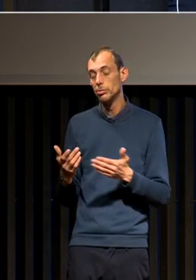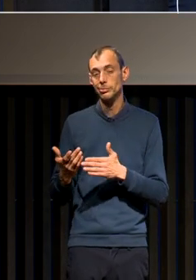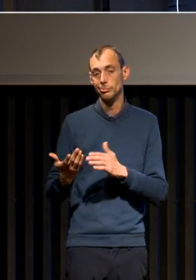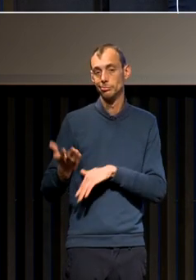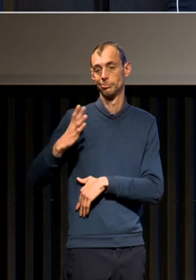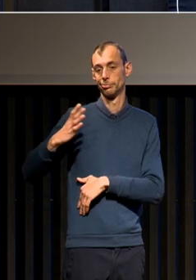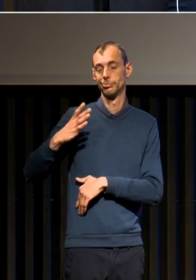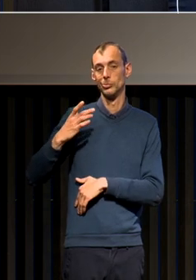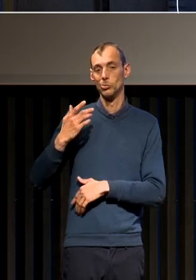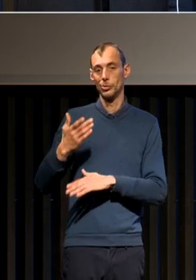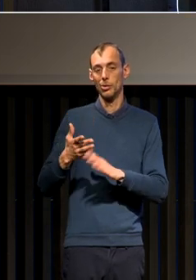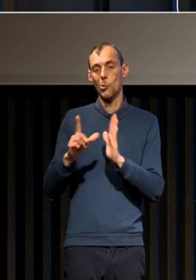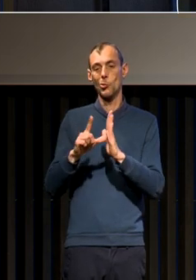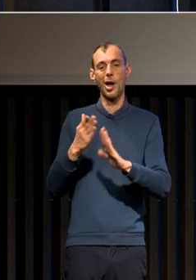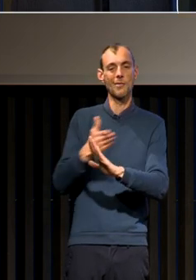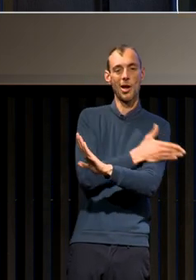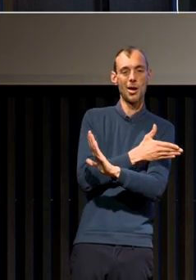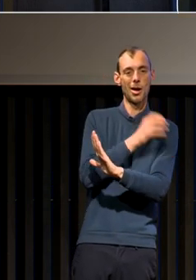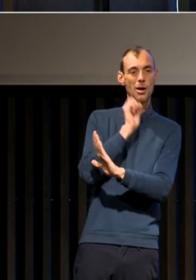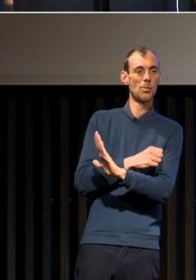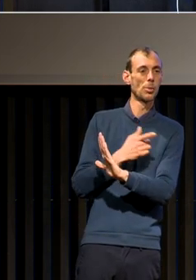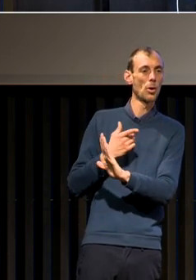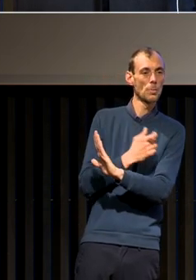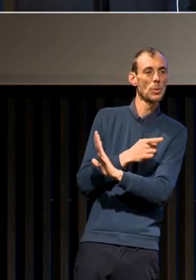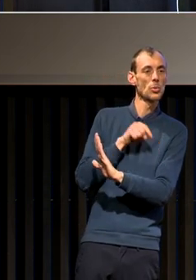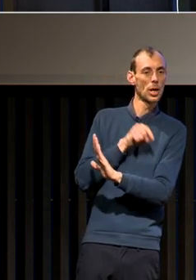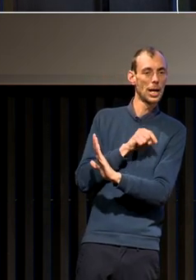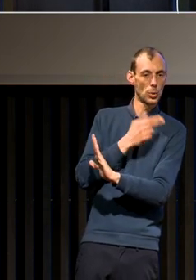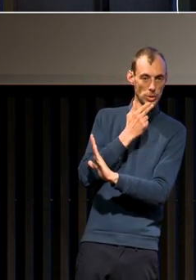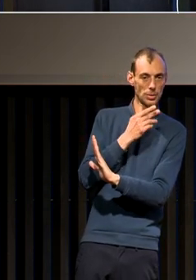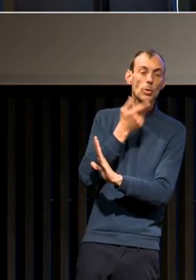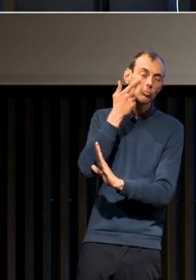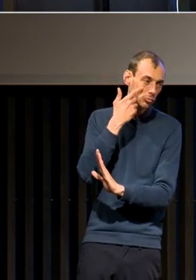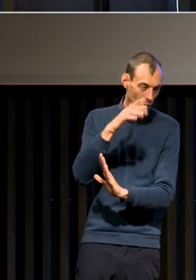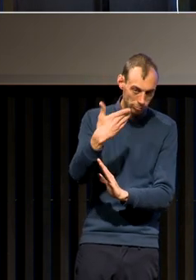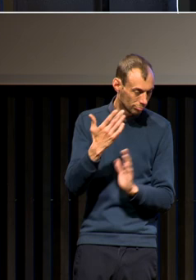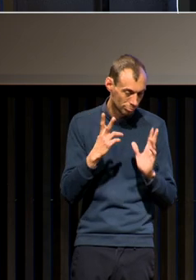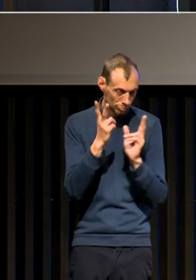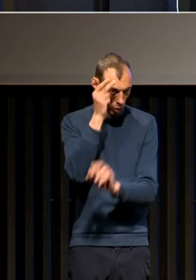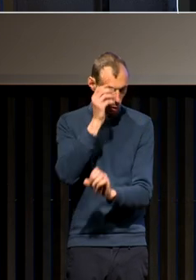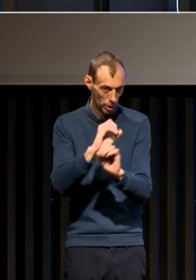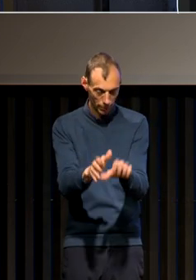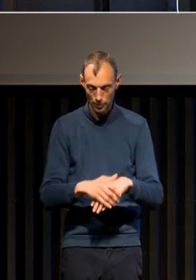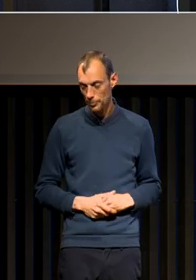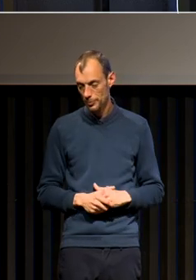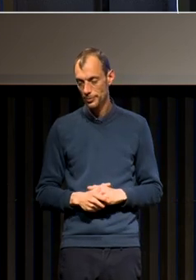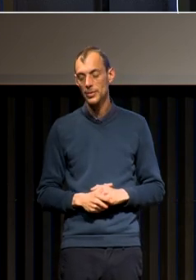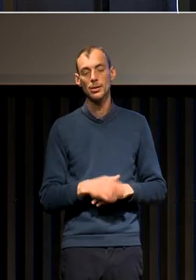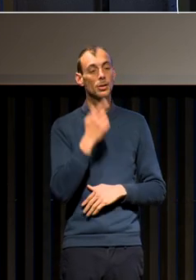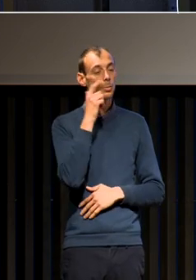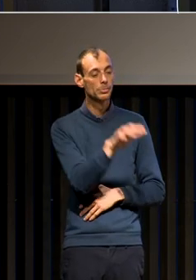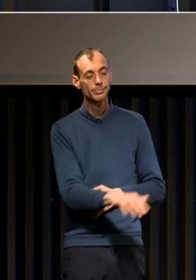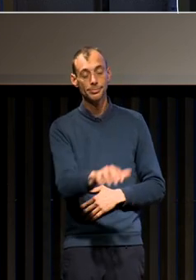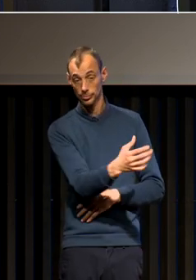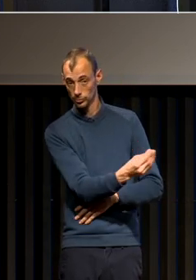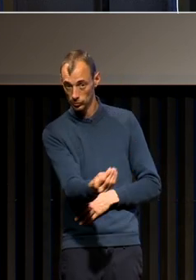Régime. Bon, vous allez comprendre. Alors, les enfants du don, eh bien, c'est important. Cette